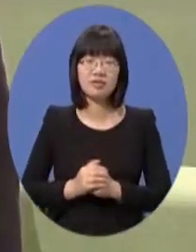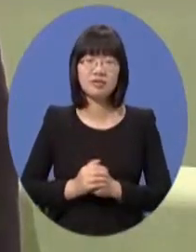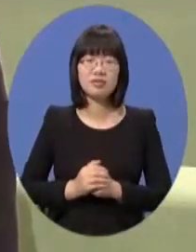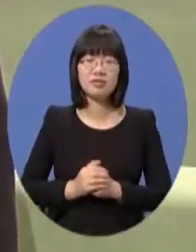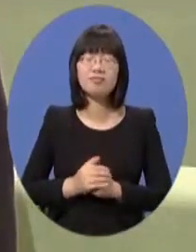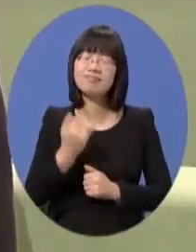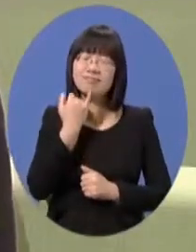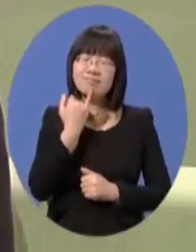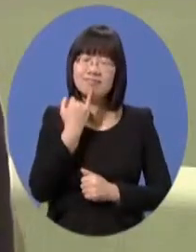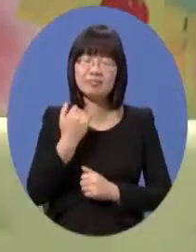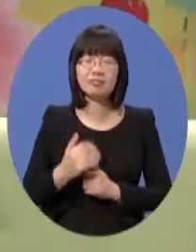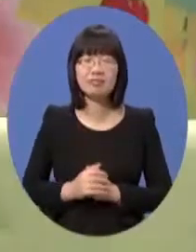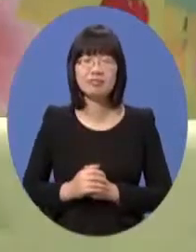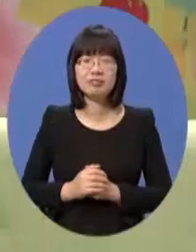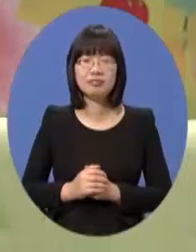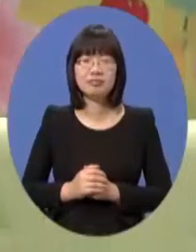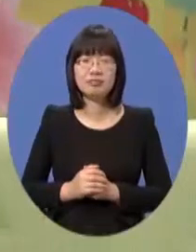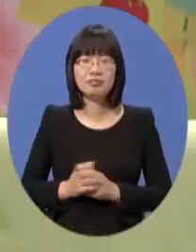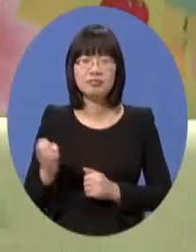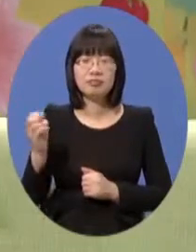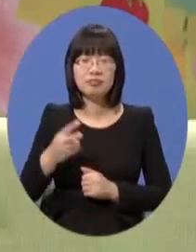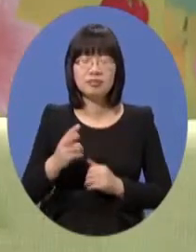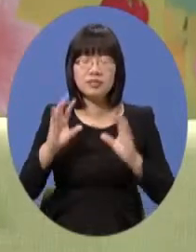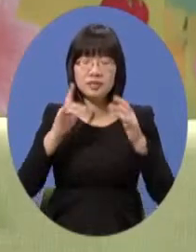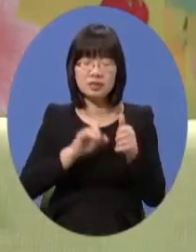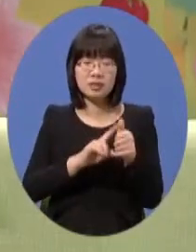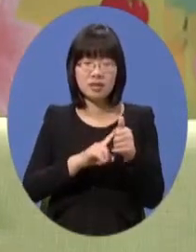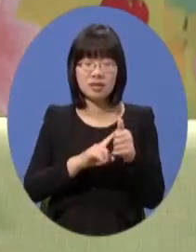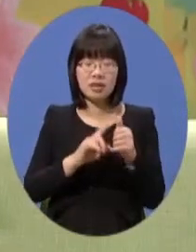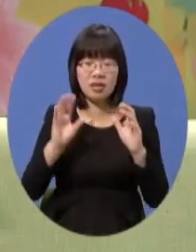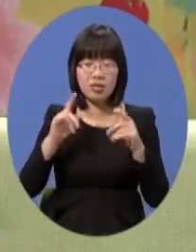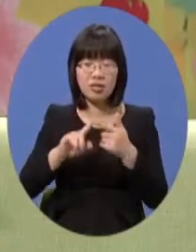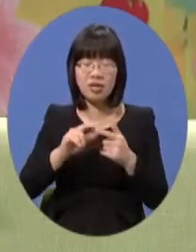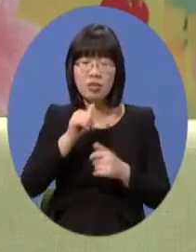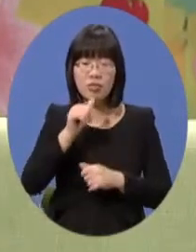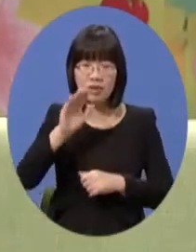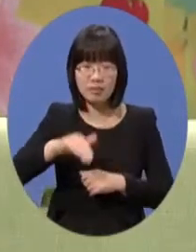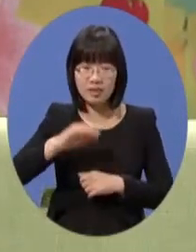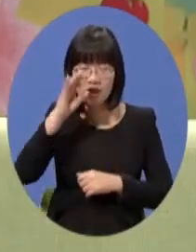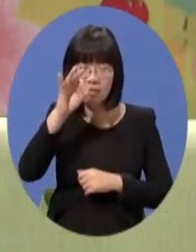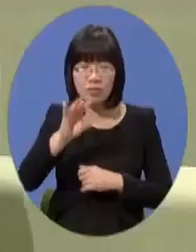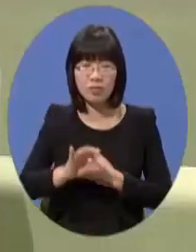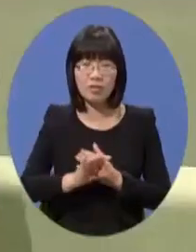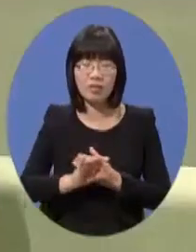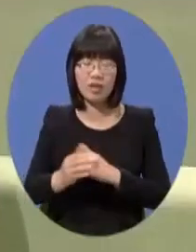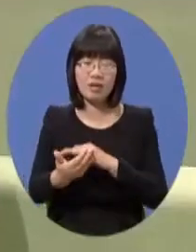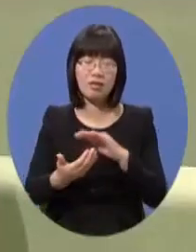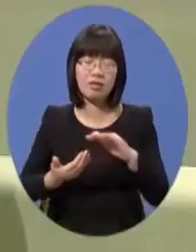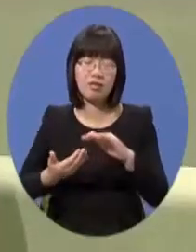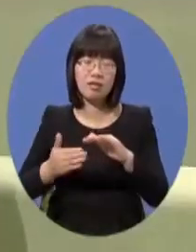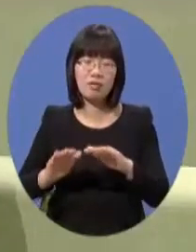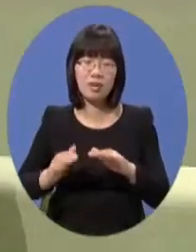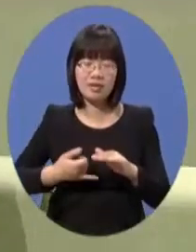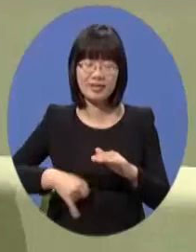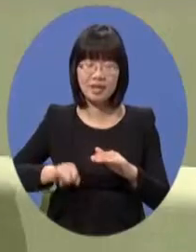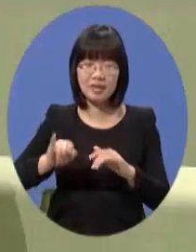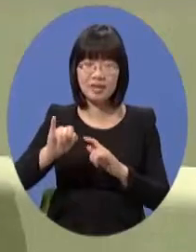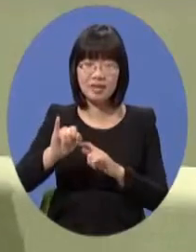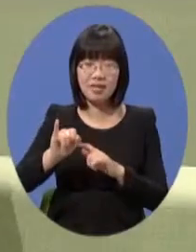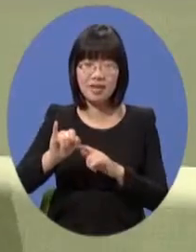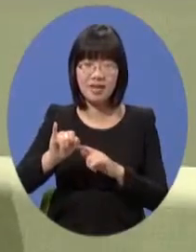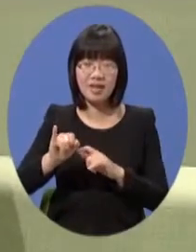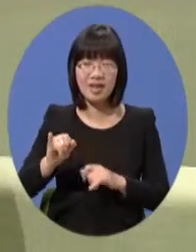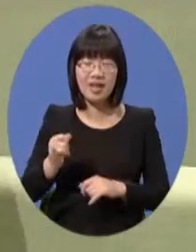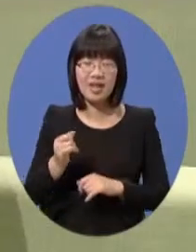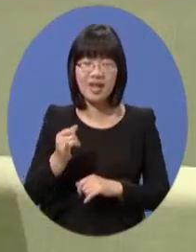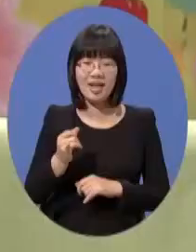상당히 괜찮습니다. 네. 네. 그리고 아이들 왜 어린 아이들 5세 미만 아이들 이렇게 아까 따님을 저지방